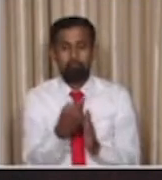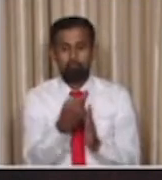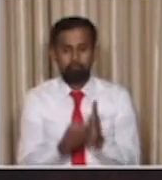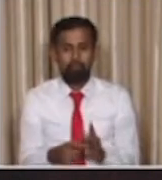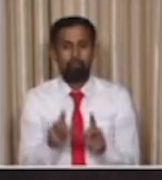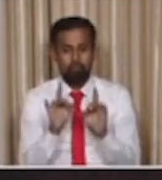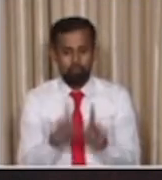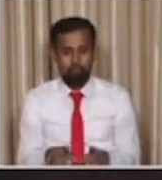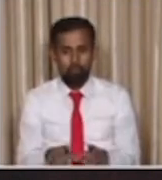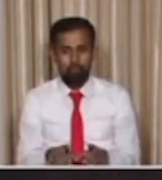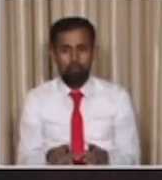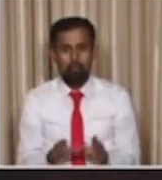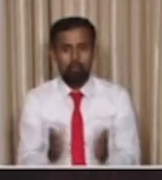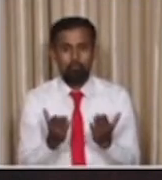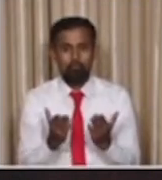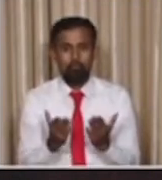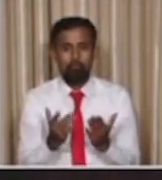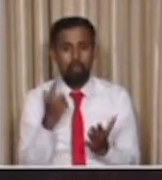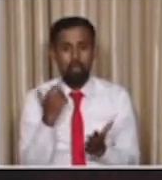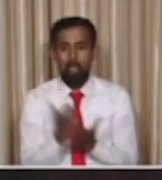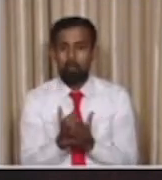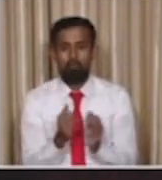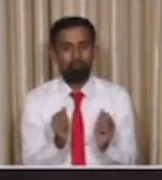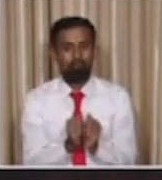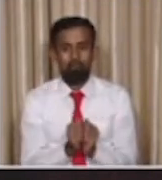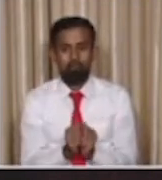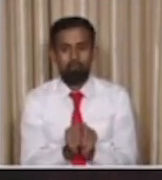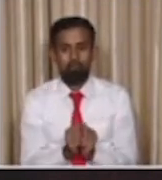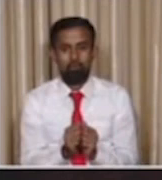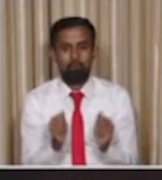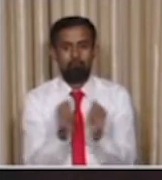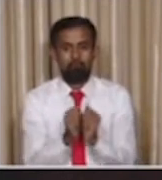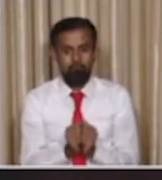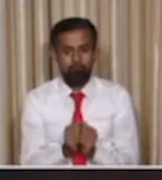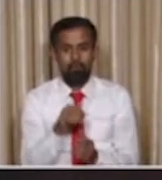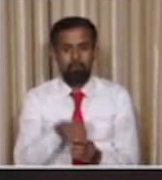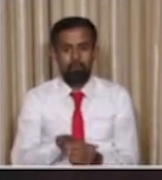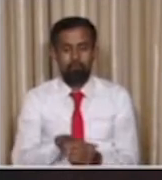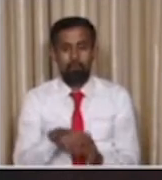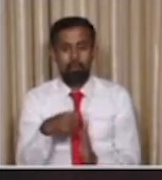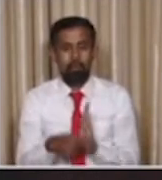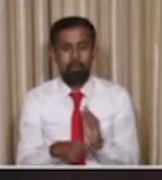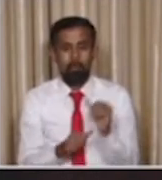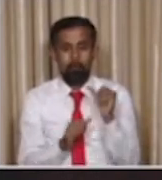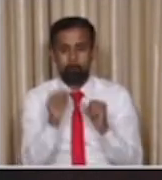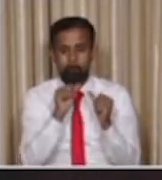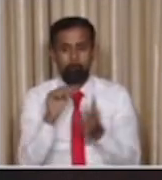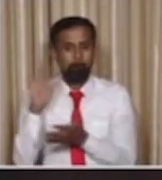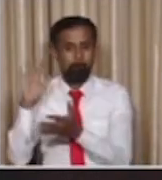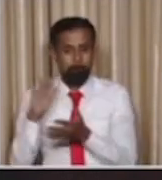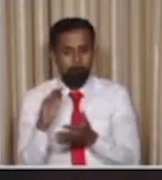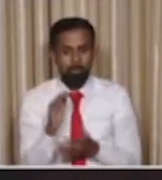පටිපාටින්ට අනුකූලව සිදු කරන සංකීර්ණ ක්‍රියාවලියක් තියෙනවා. ඒ ක්‍රියාවලියෙන් තමයි මේ රටට බෙහෙත් ගෙන්නන්න ඕන